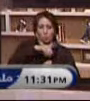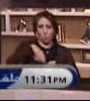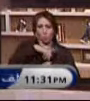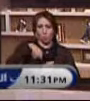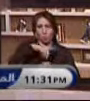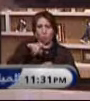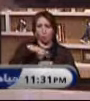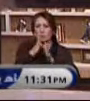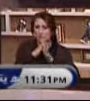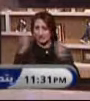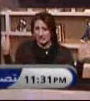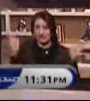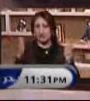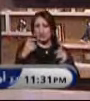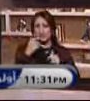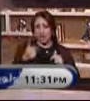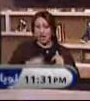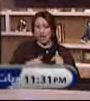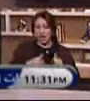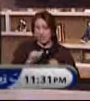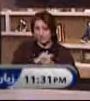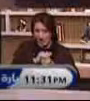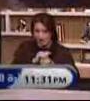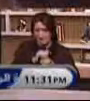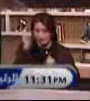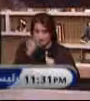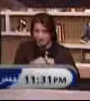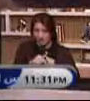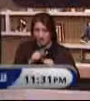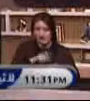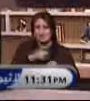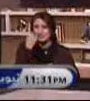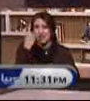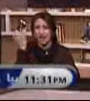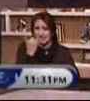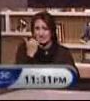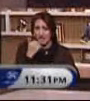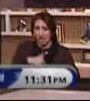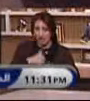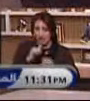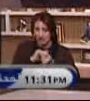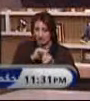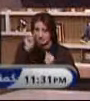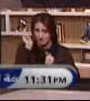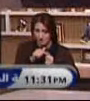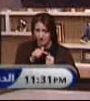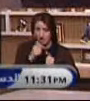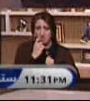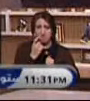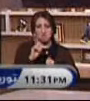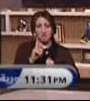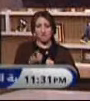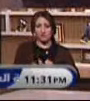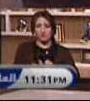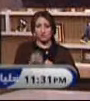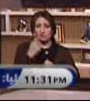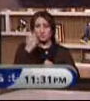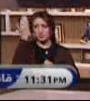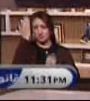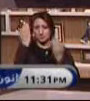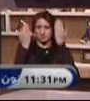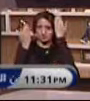جال عند قطيع غنم، يا رب يا رب بإيه؟ بحرقة. سيدنا موسى رق للرجل قال يا